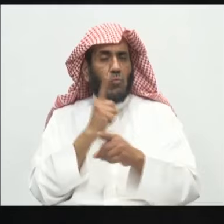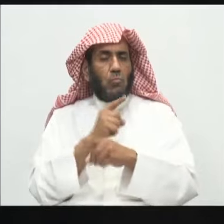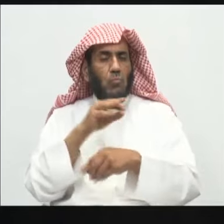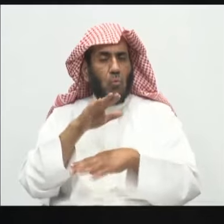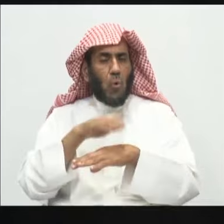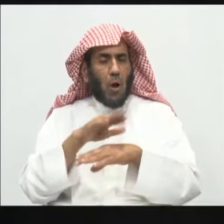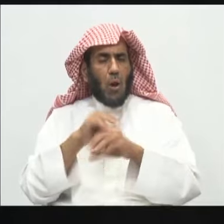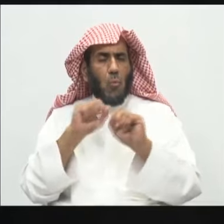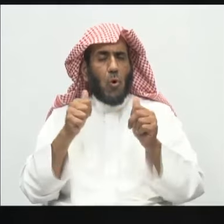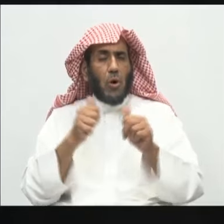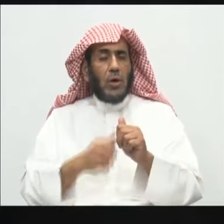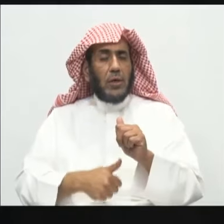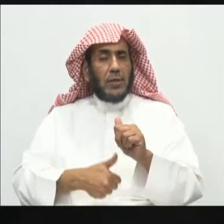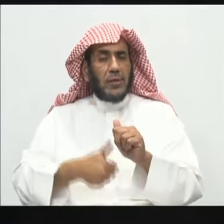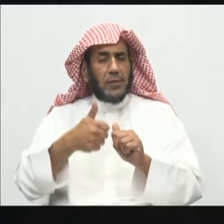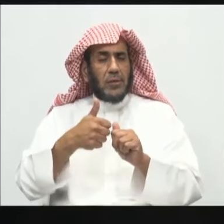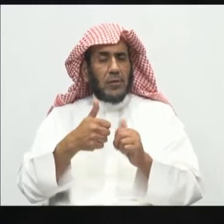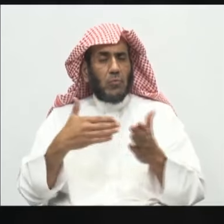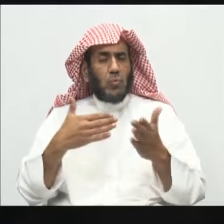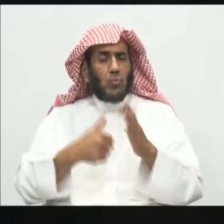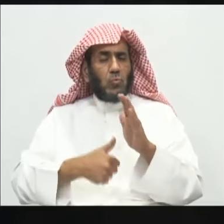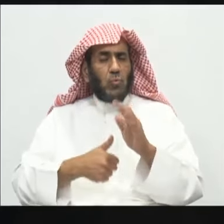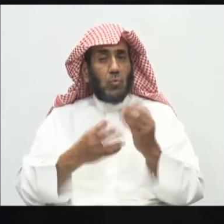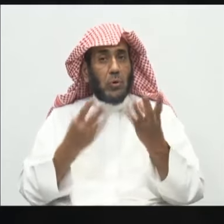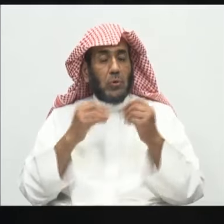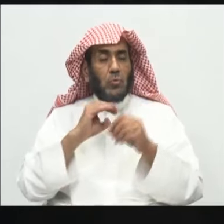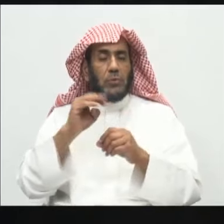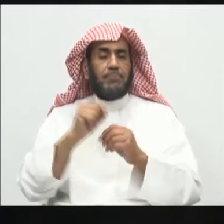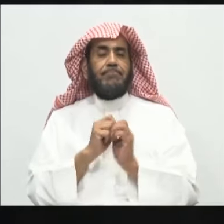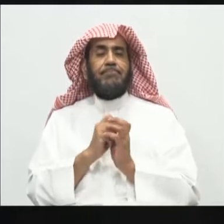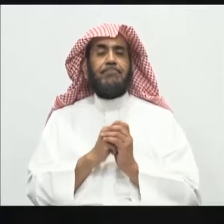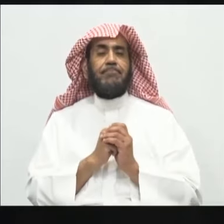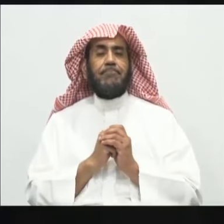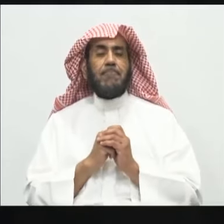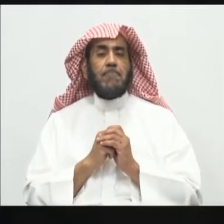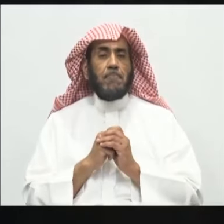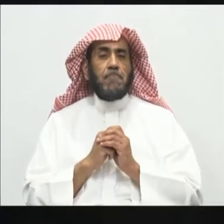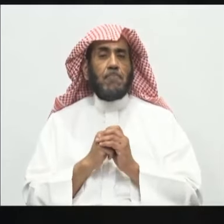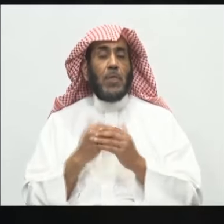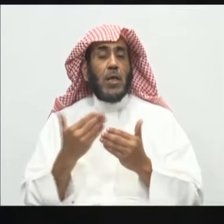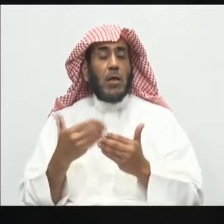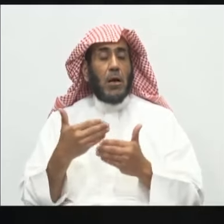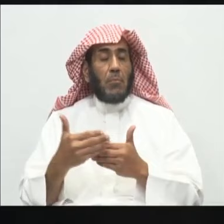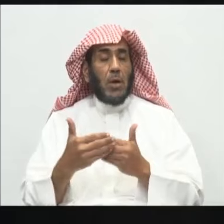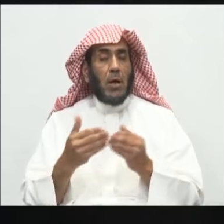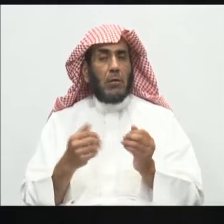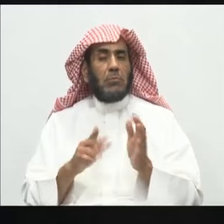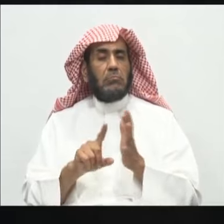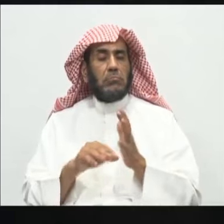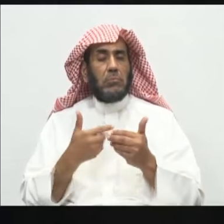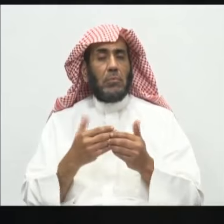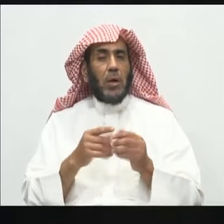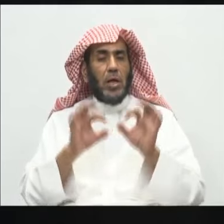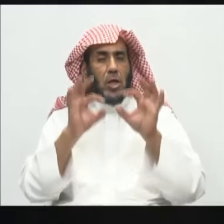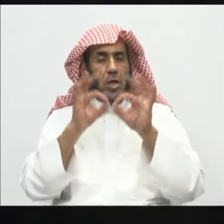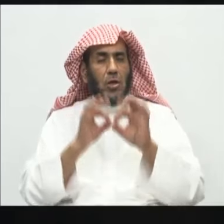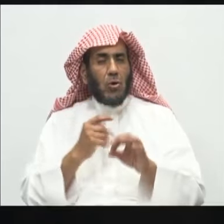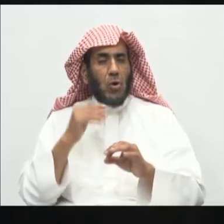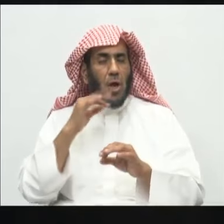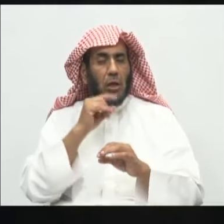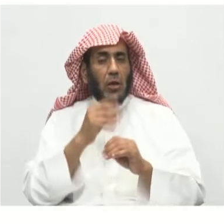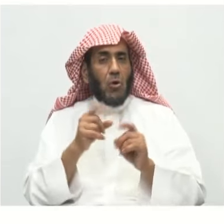تقراه حتى تستطيع بعد ذلك ان ان تجيب قبل ان نبدا بتلاوه الايات طبعا هنا